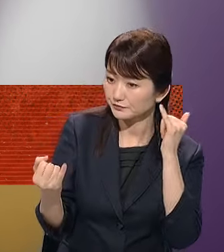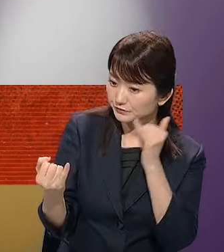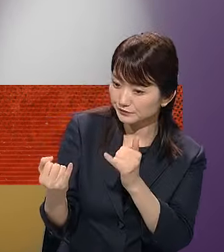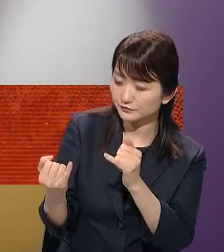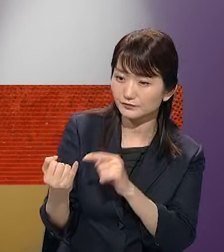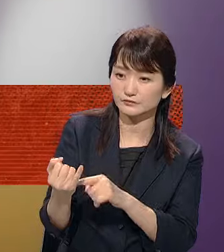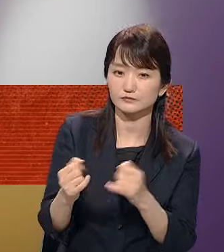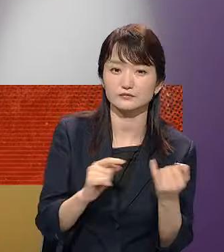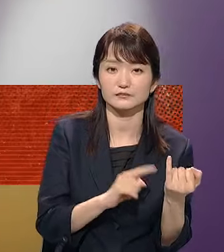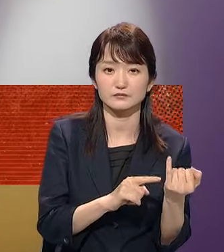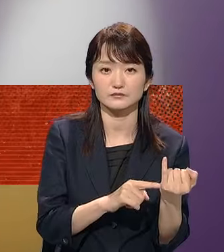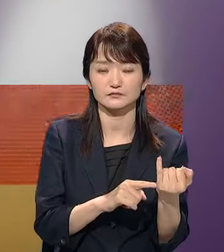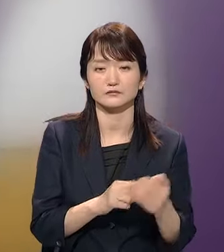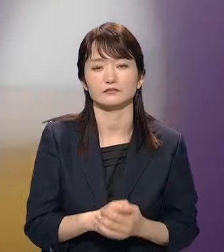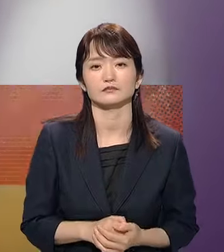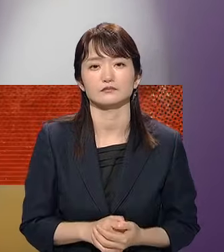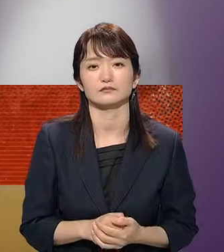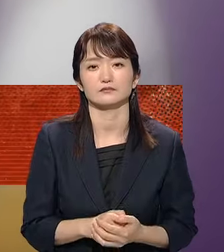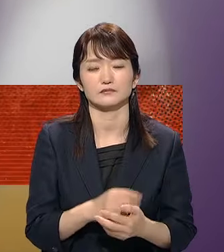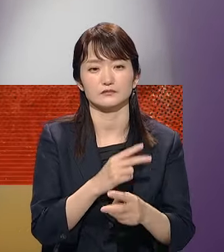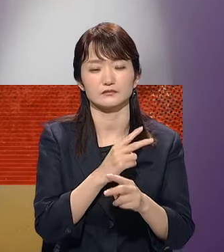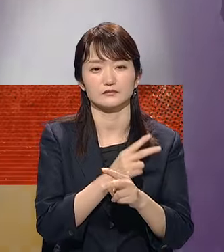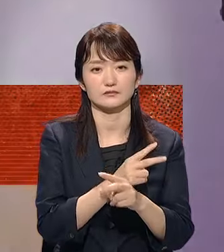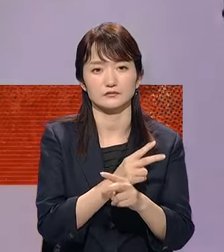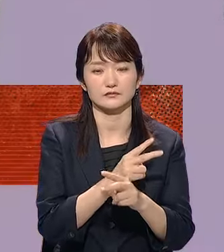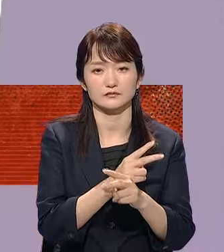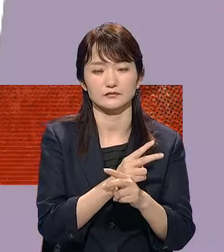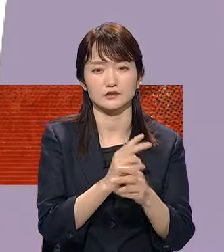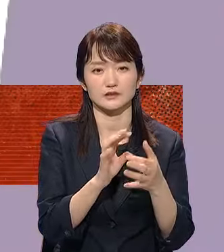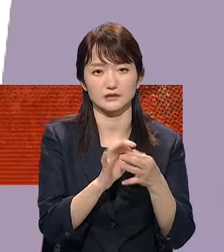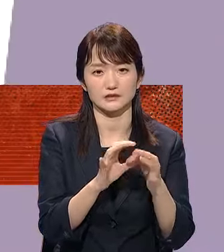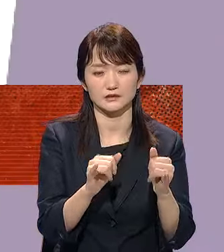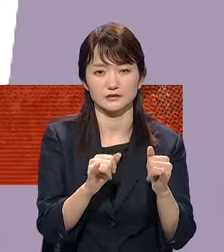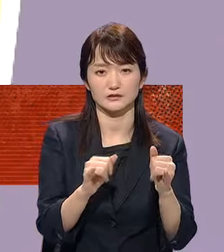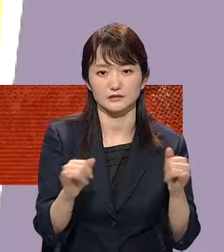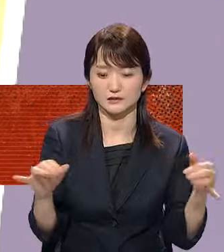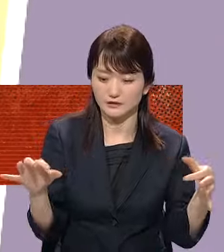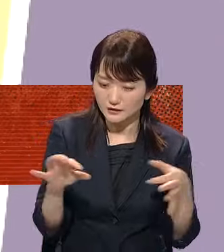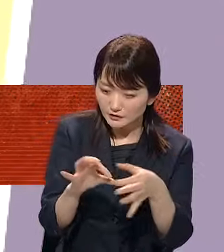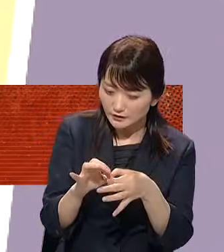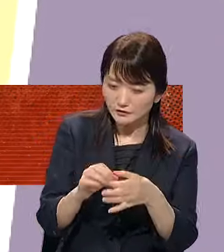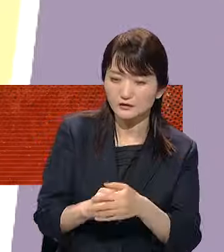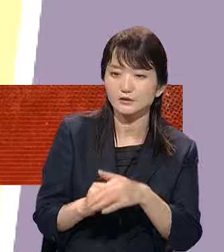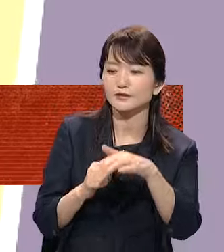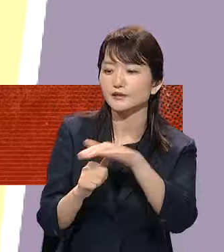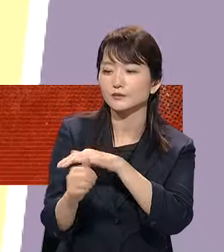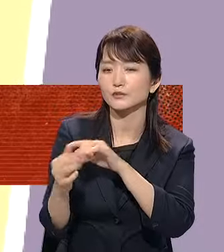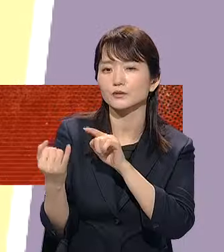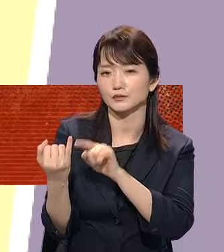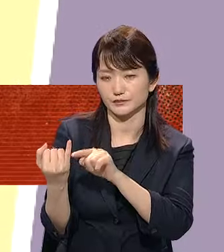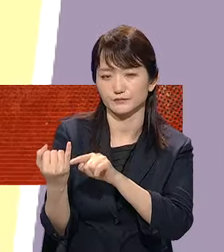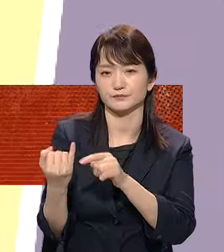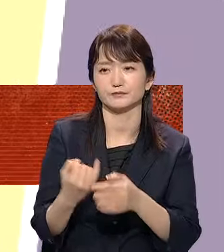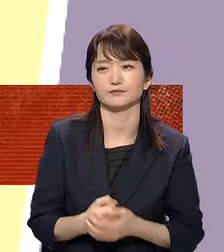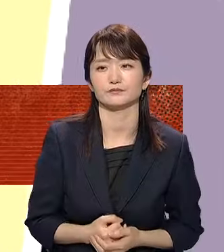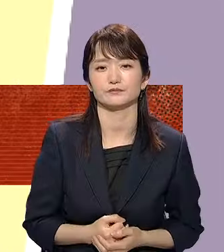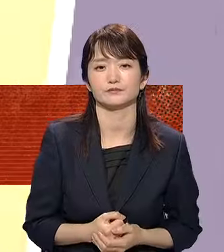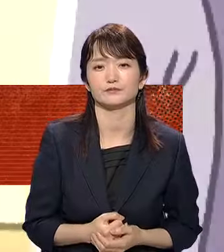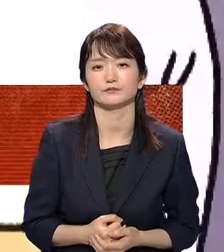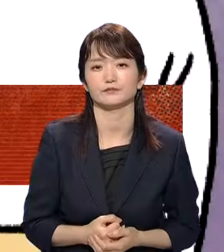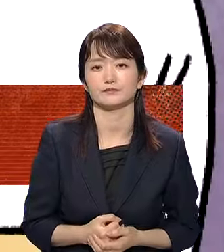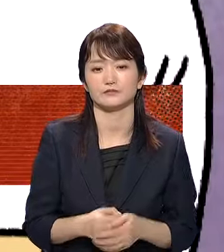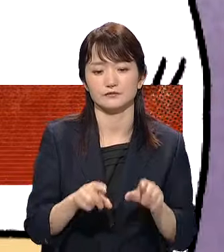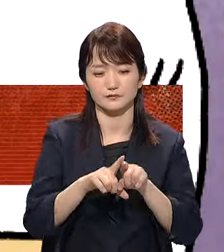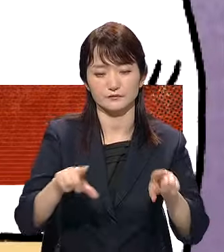지인은 제보자에게 쇼핑몰 관계자를 연결해 주면서 쇼핑몰 대표고 또 여자다 이렇게 설명을 했습니다. 그렇게 제보자는